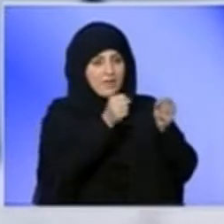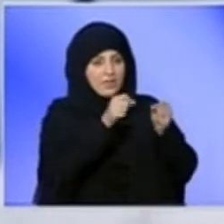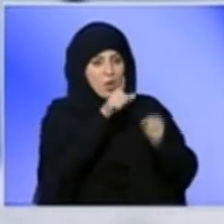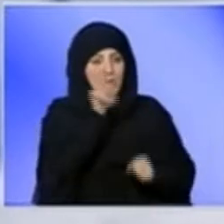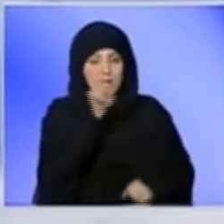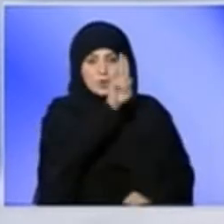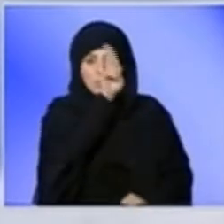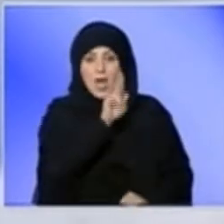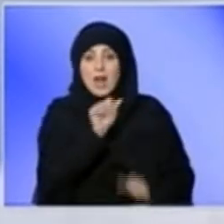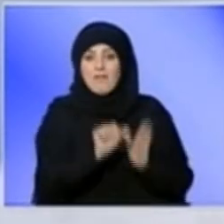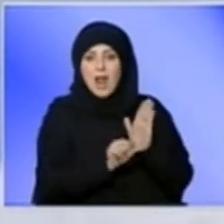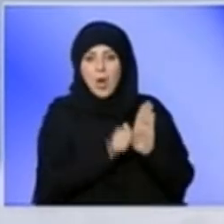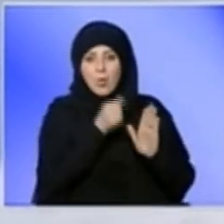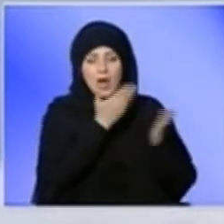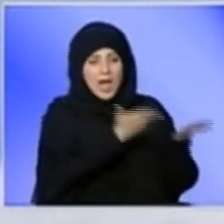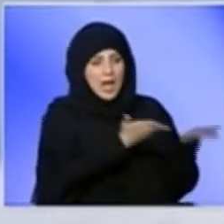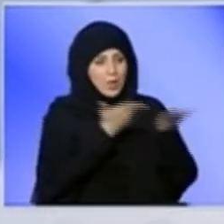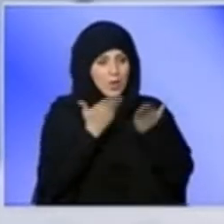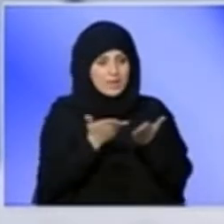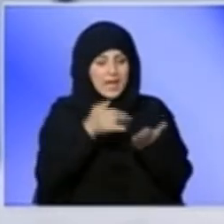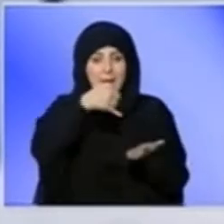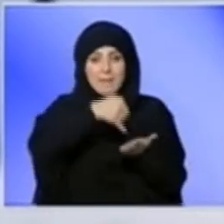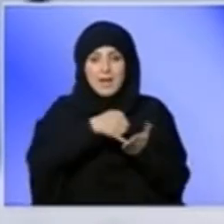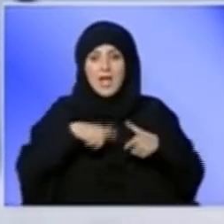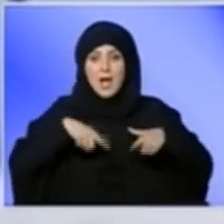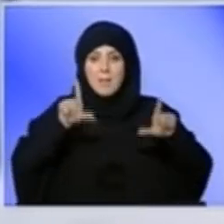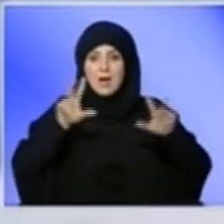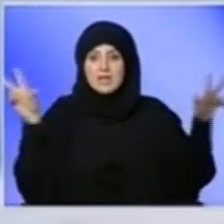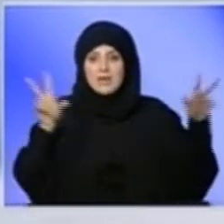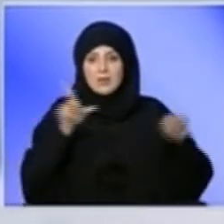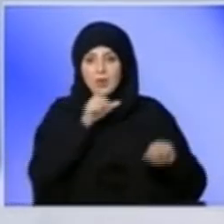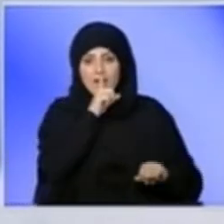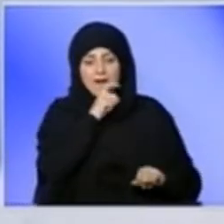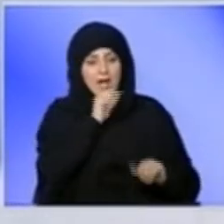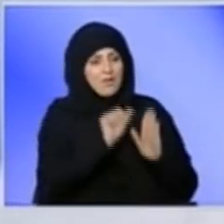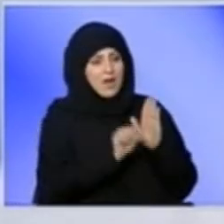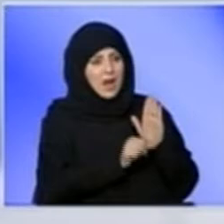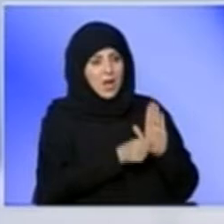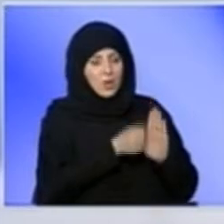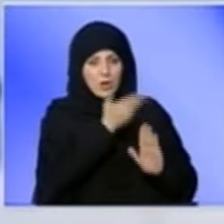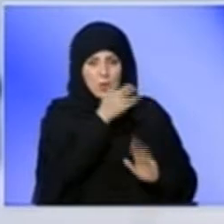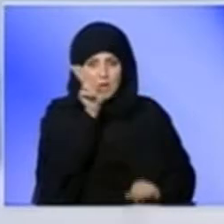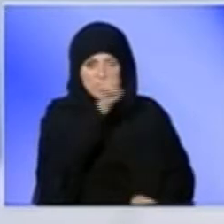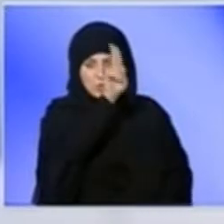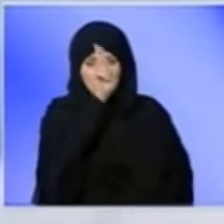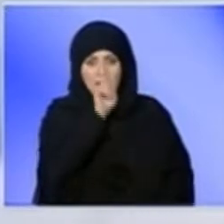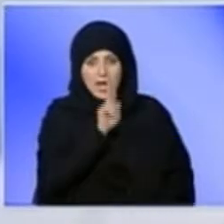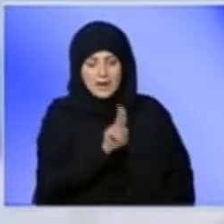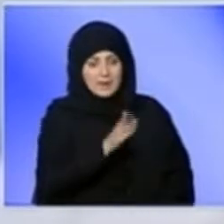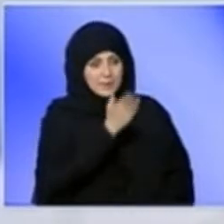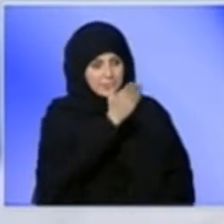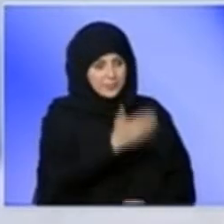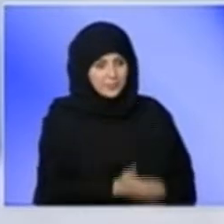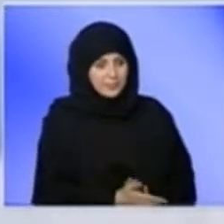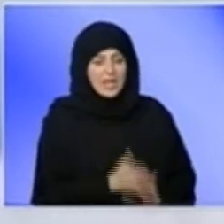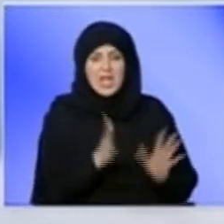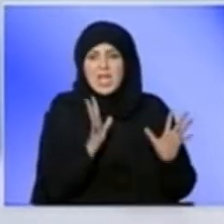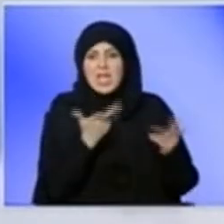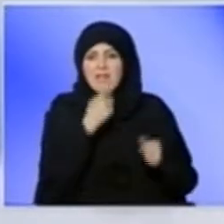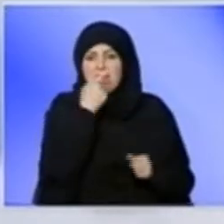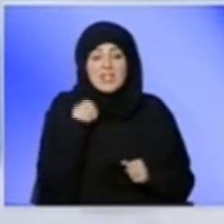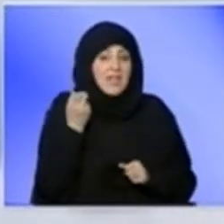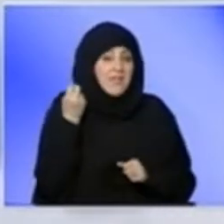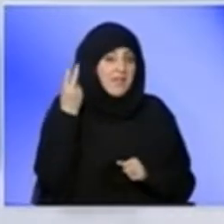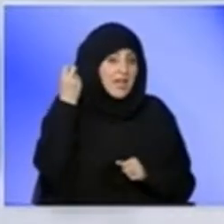أول شيء نرحب فيك في مركز الأخبار بتلفزيون قطر، ونبدأ معك بسؤال: كيف جاءت